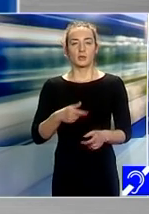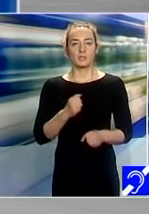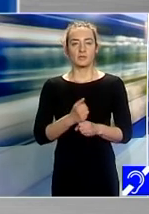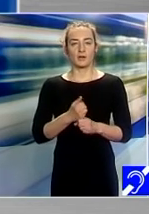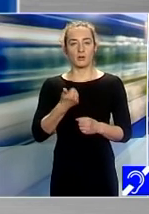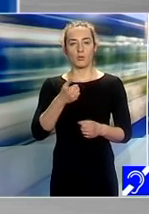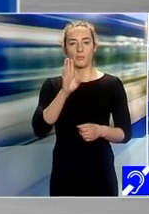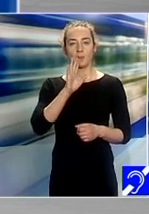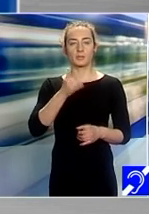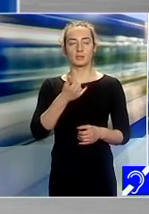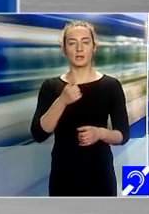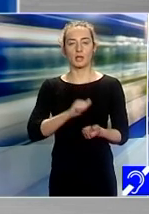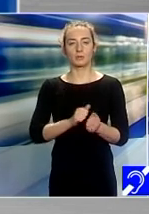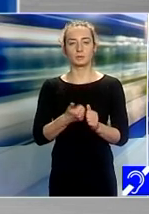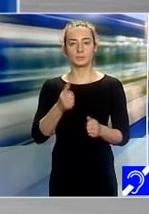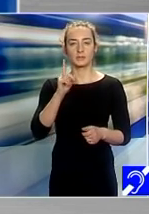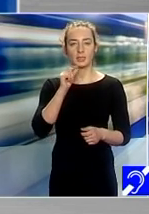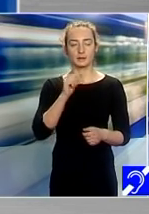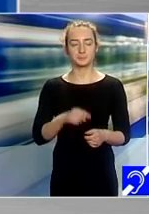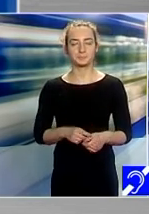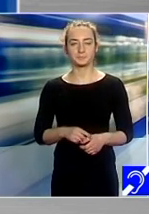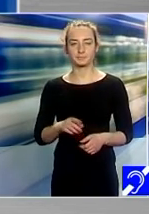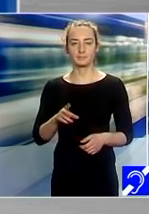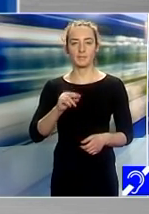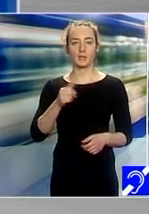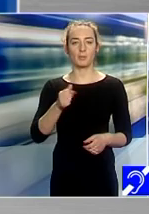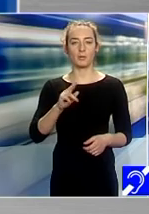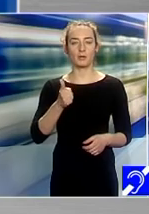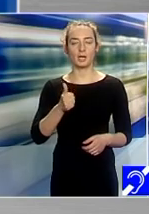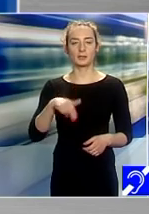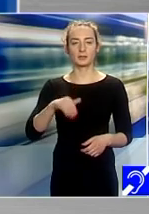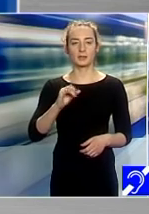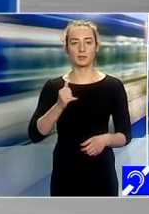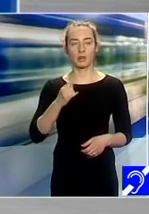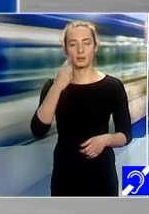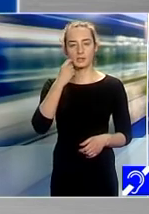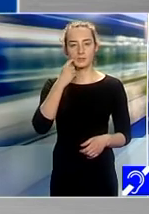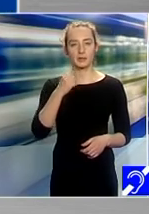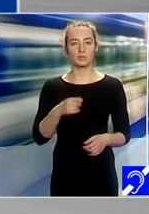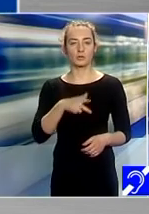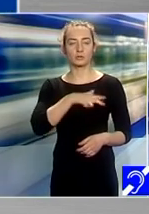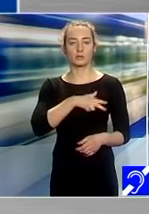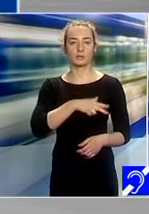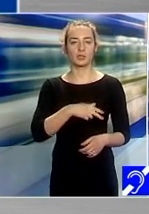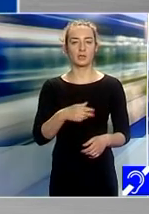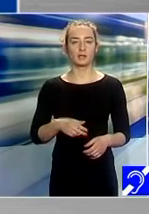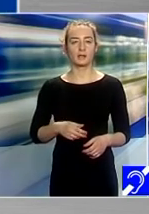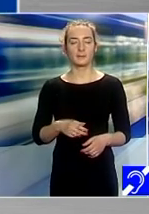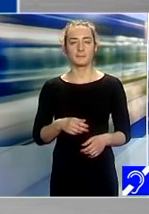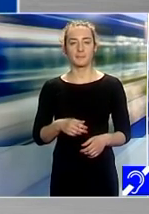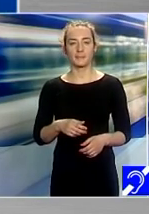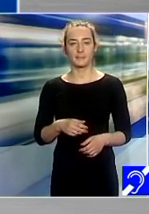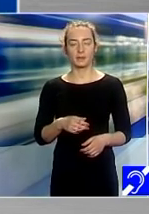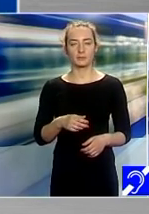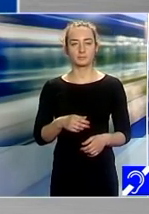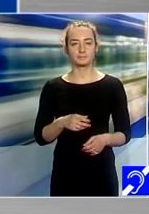la stat banii care li se cuvin. Invitata noastră este Paula Nicoară, inspector social la Agenția Județeană